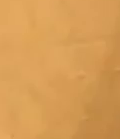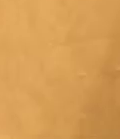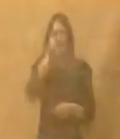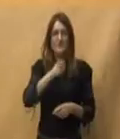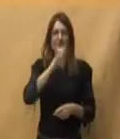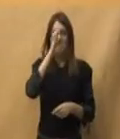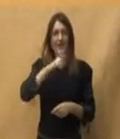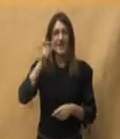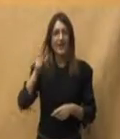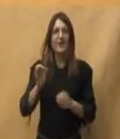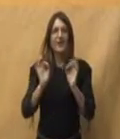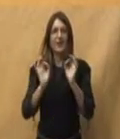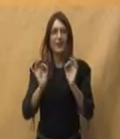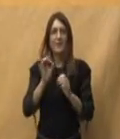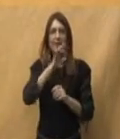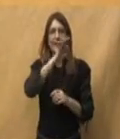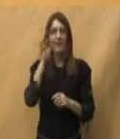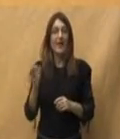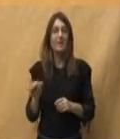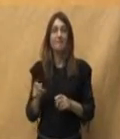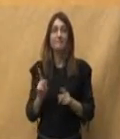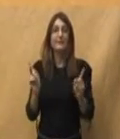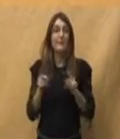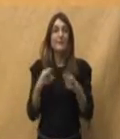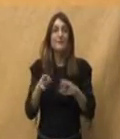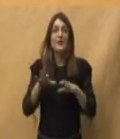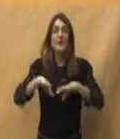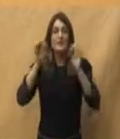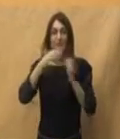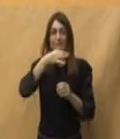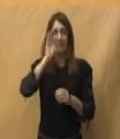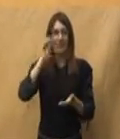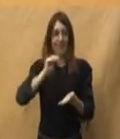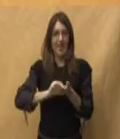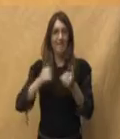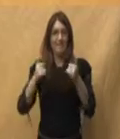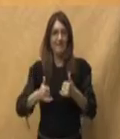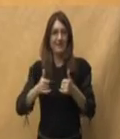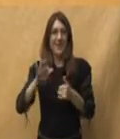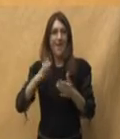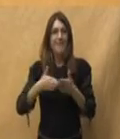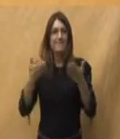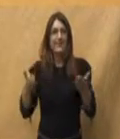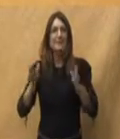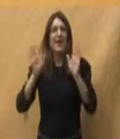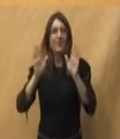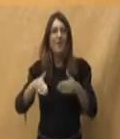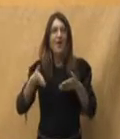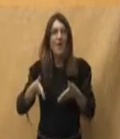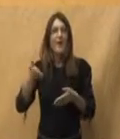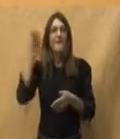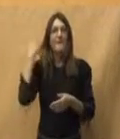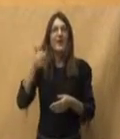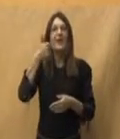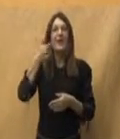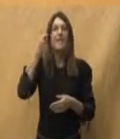Poštovani gledatelji, dobar vam dan. Nismo mogli izabrati bolji datum za današnju emisiju nego što smo izabrali pred mjesec